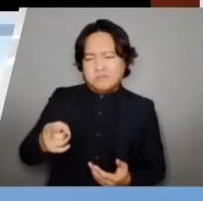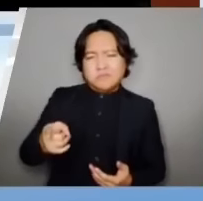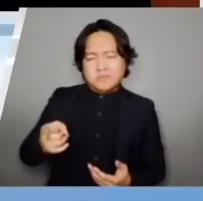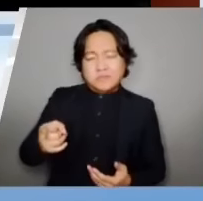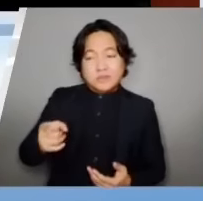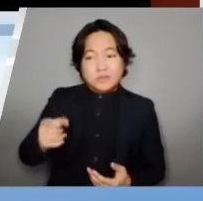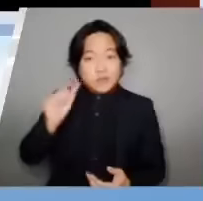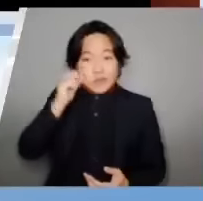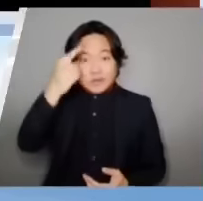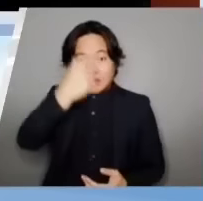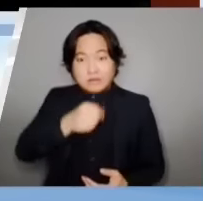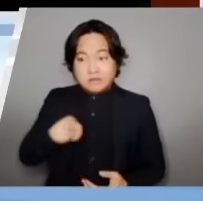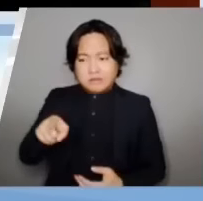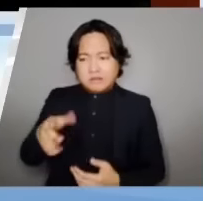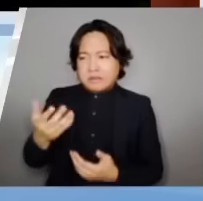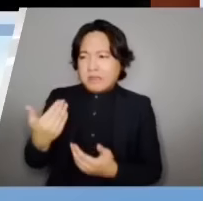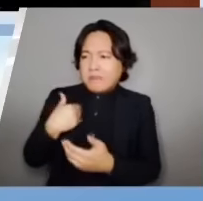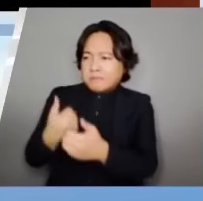ganito kalaking operation,